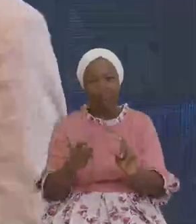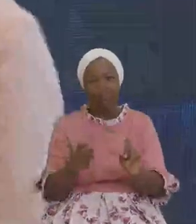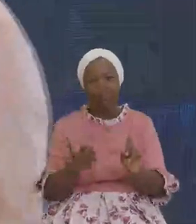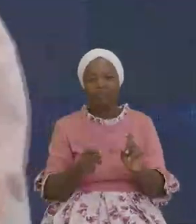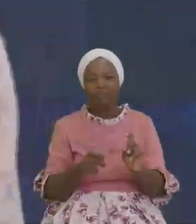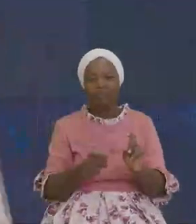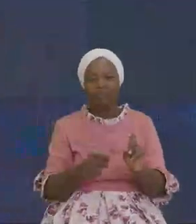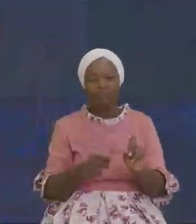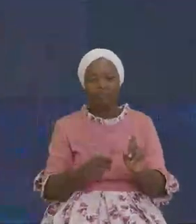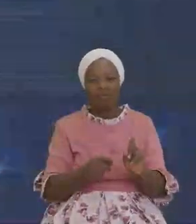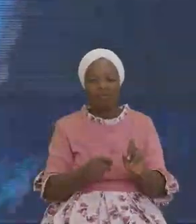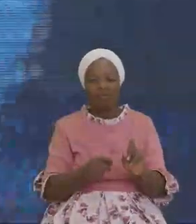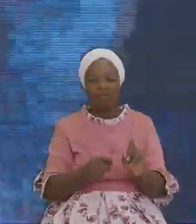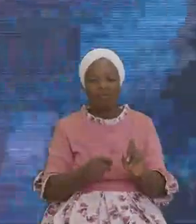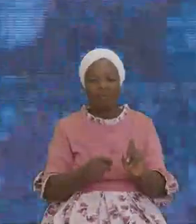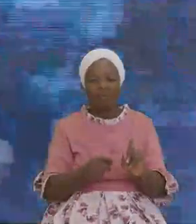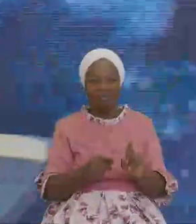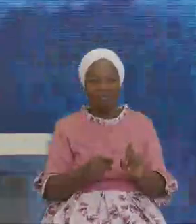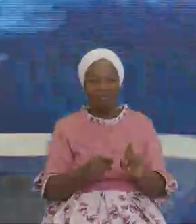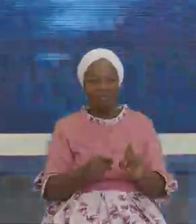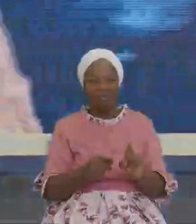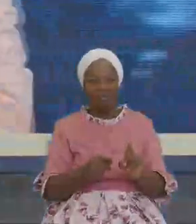conduisent dans la cage du diable?